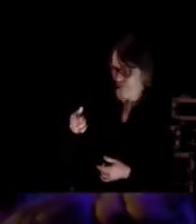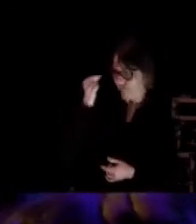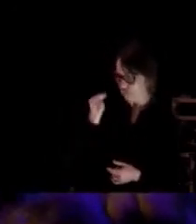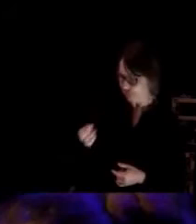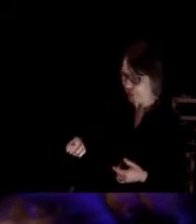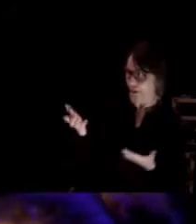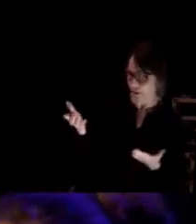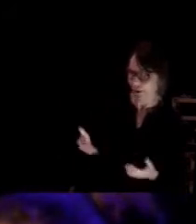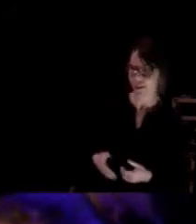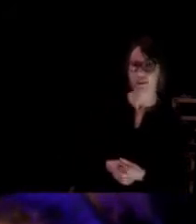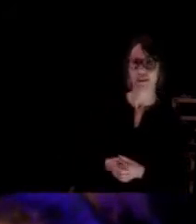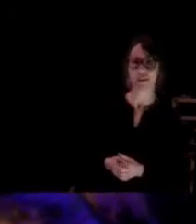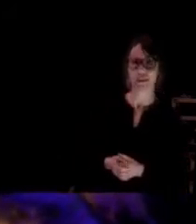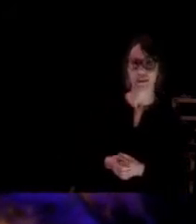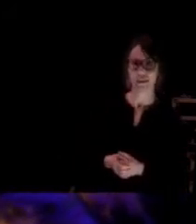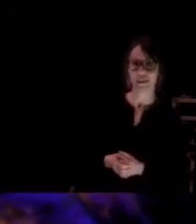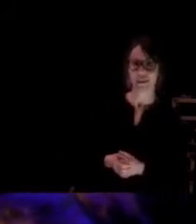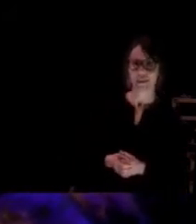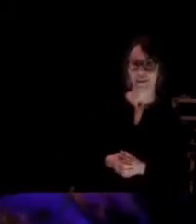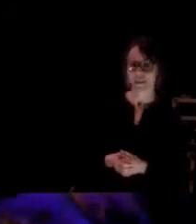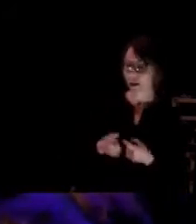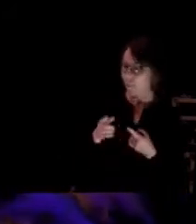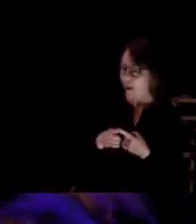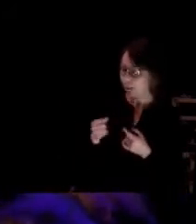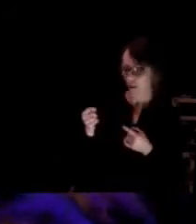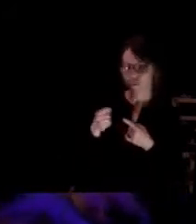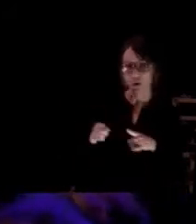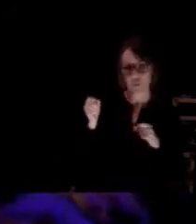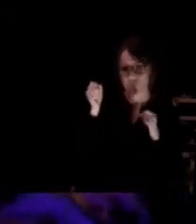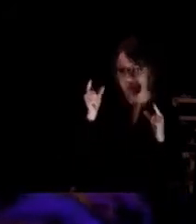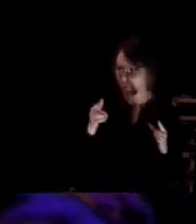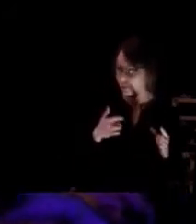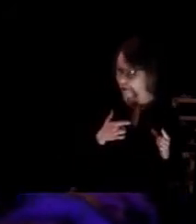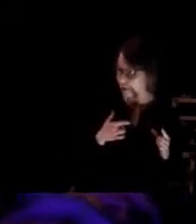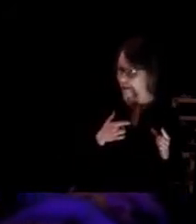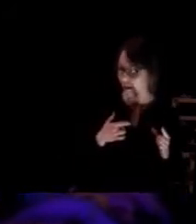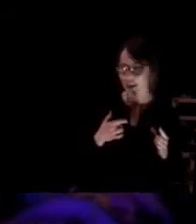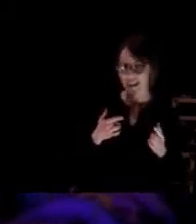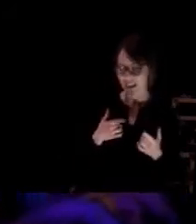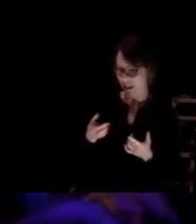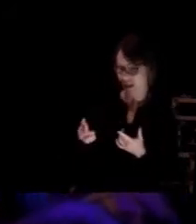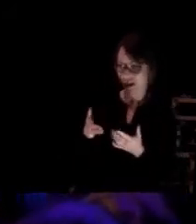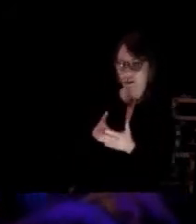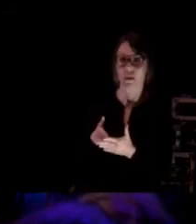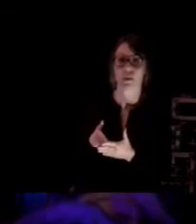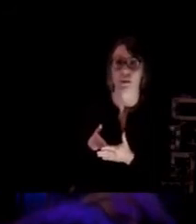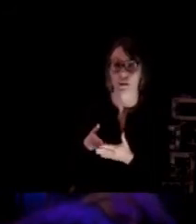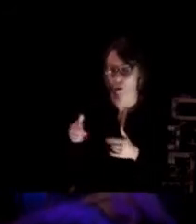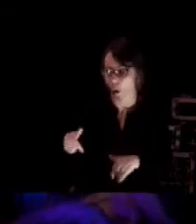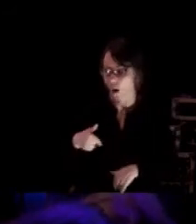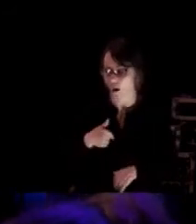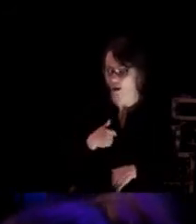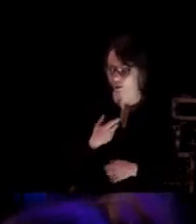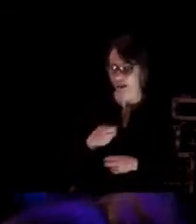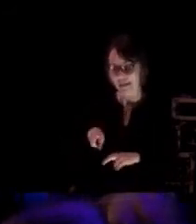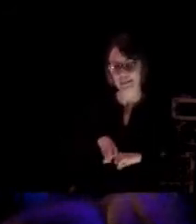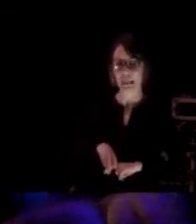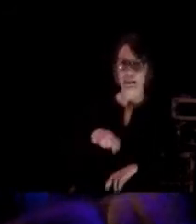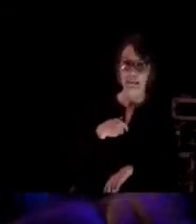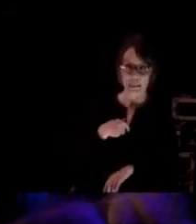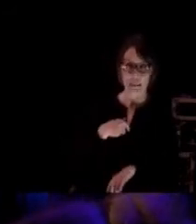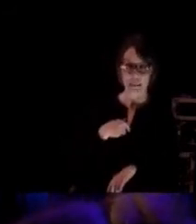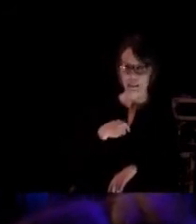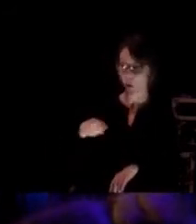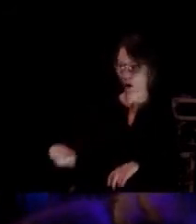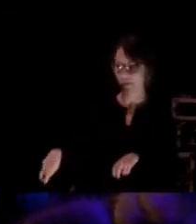idiot. Men da gikk det opp for meg da, at jeg kommer ikke noe vei med dette. Så jeg satt meg ned,